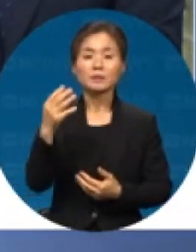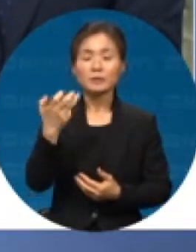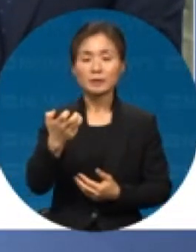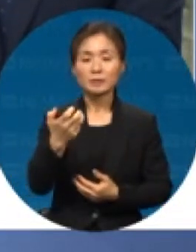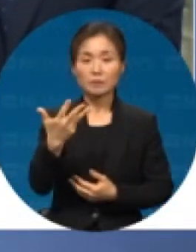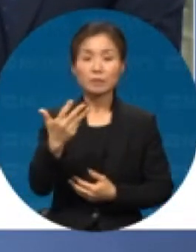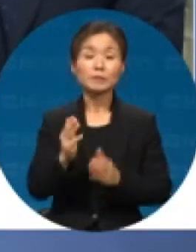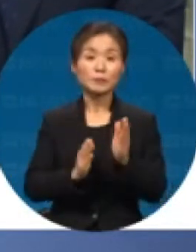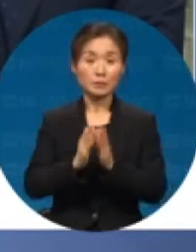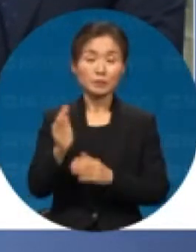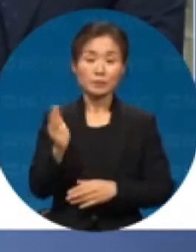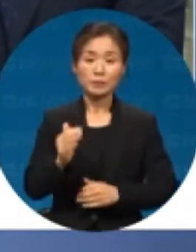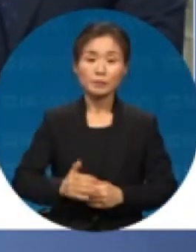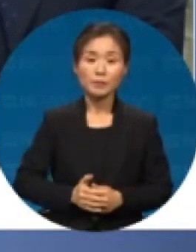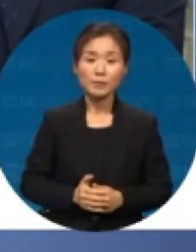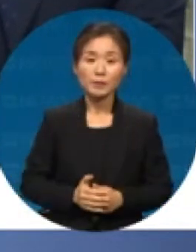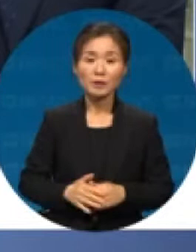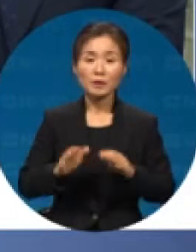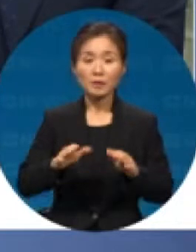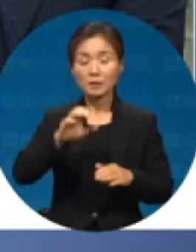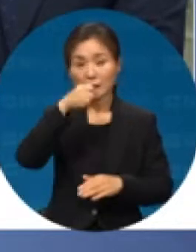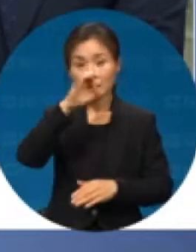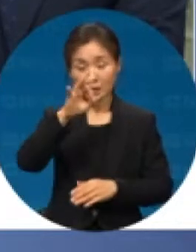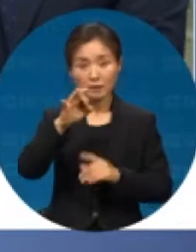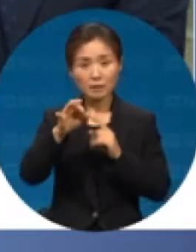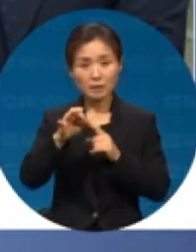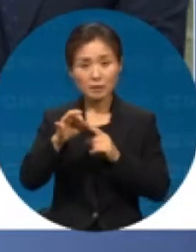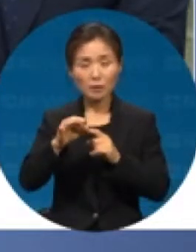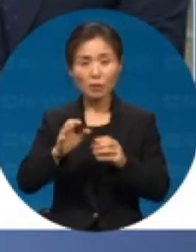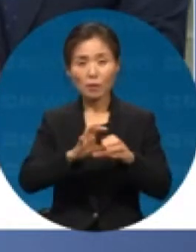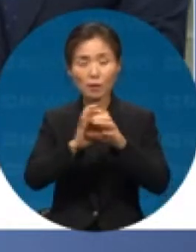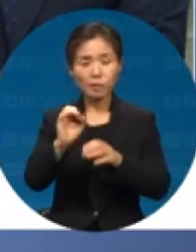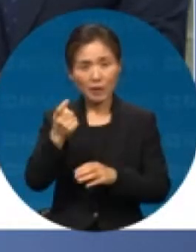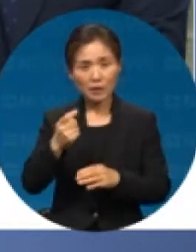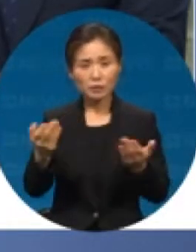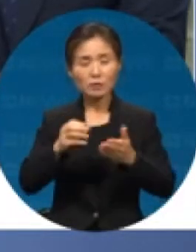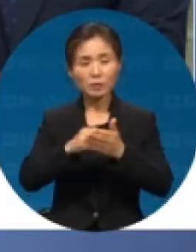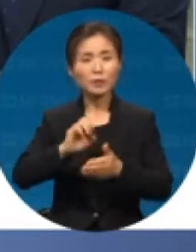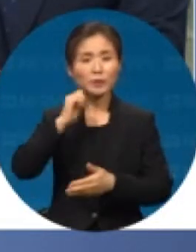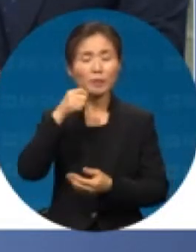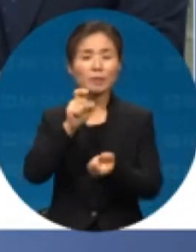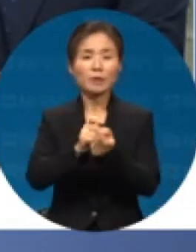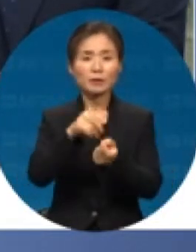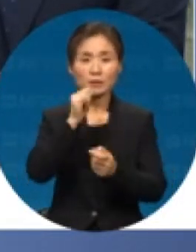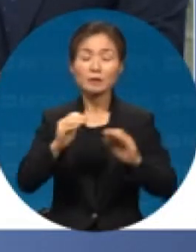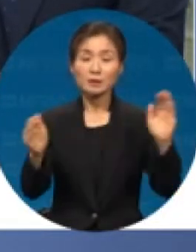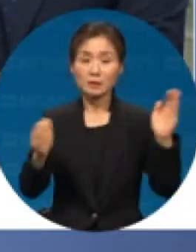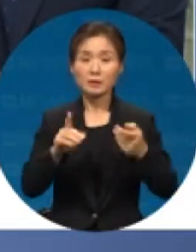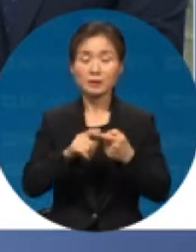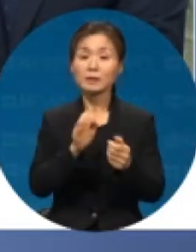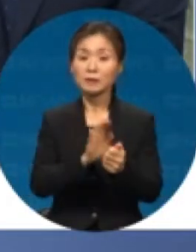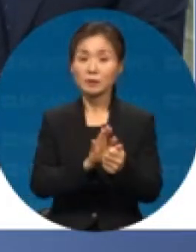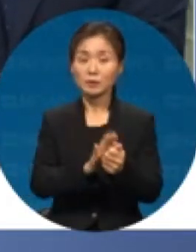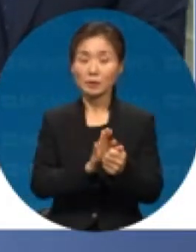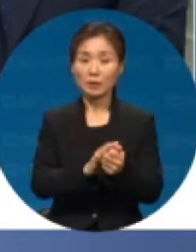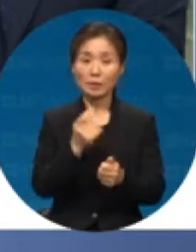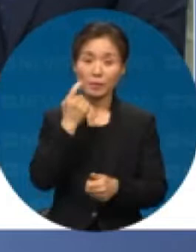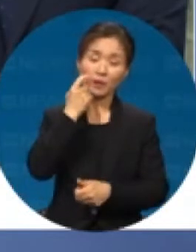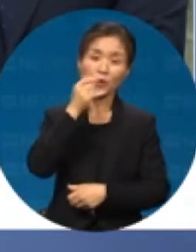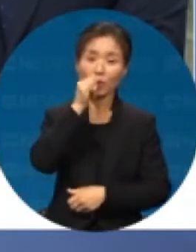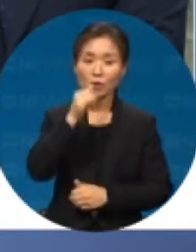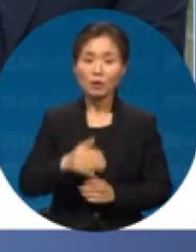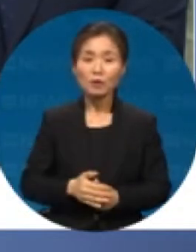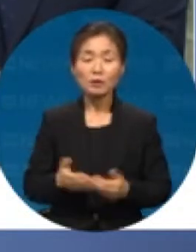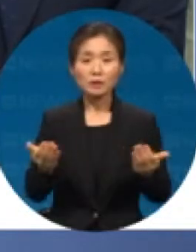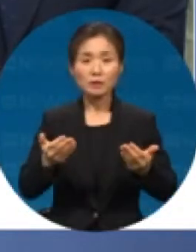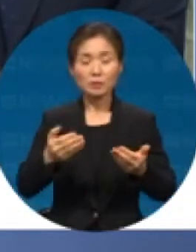규모가 됩니다 이번 추경예산 안에는 코로나 1 구로 취업에 어려움을 겪고 있는 학생들에 대한 지원이 눈에 띄는 데요